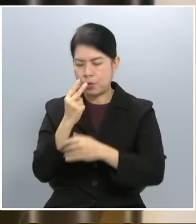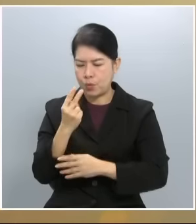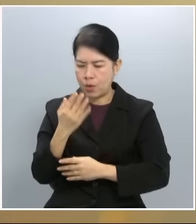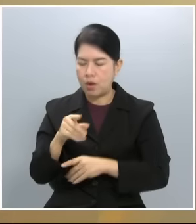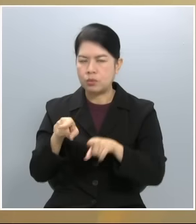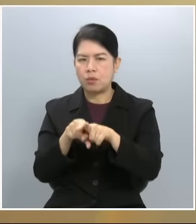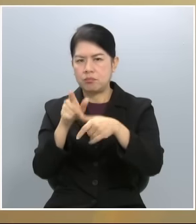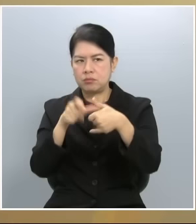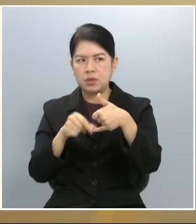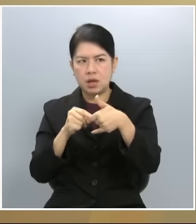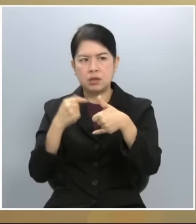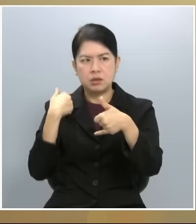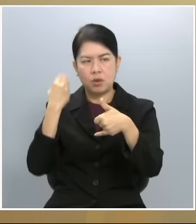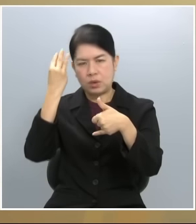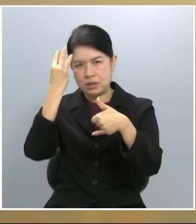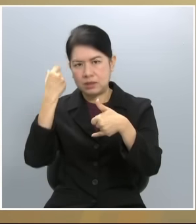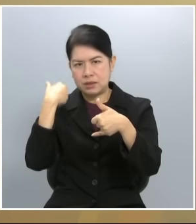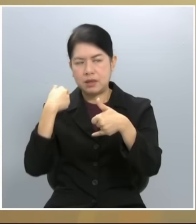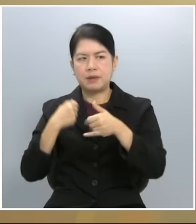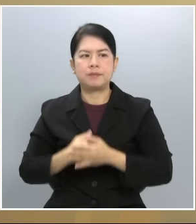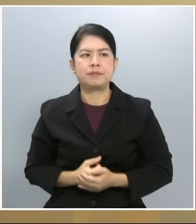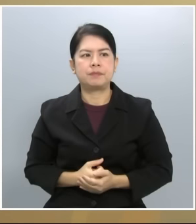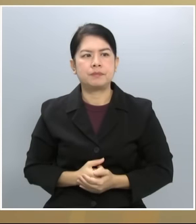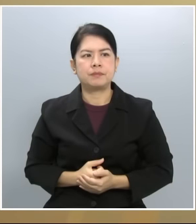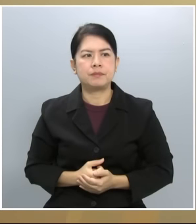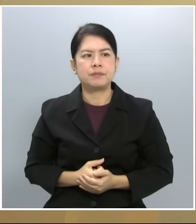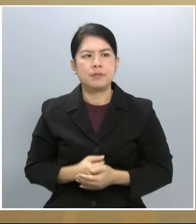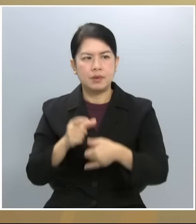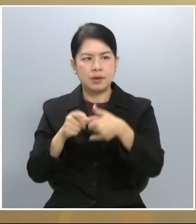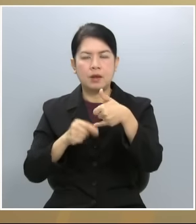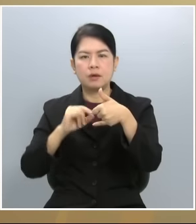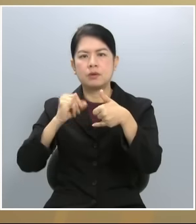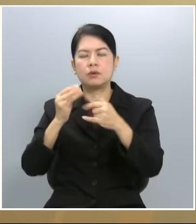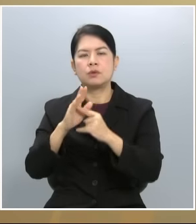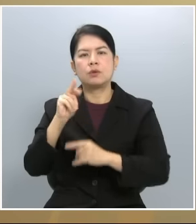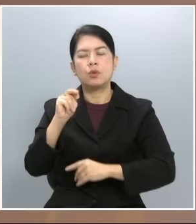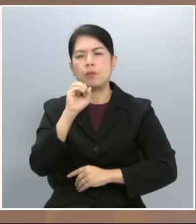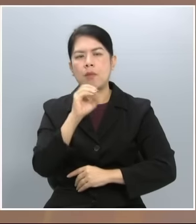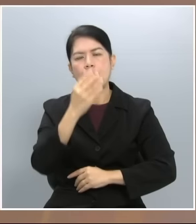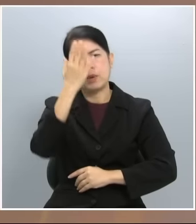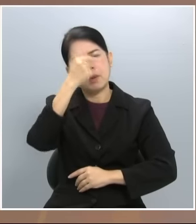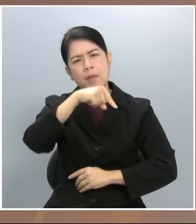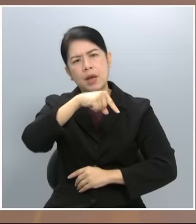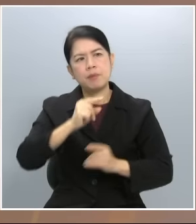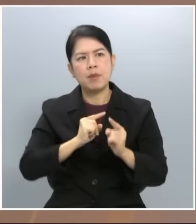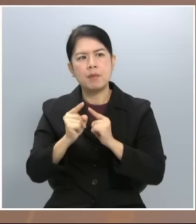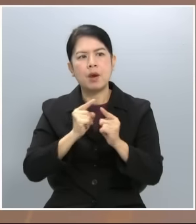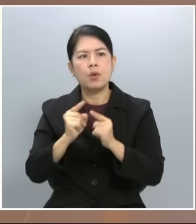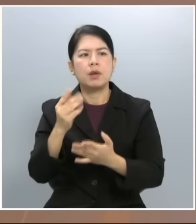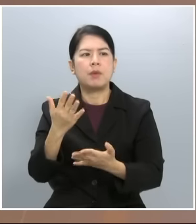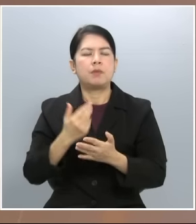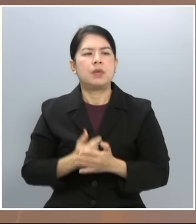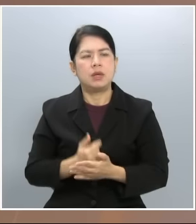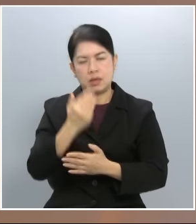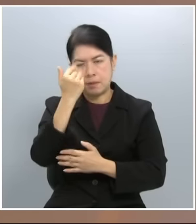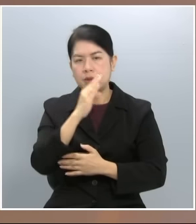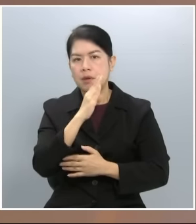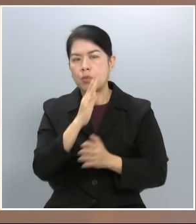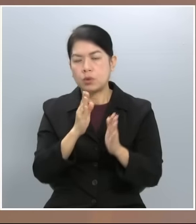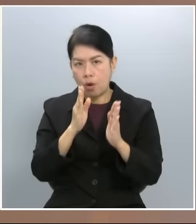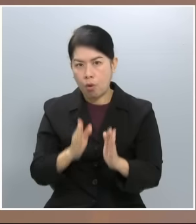ว่าเครียด ทนายบอกด้วยนะคะบอกว่าคุณจูนบอกว่าควรจะมาคุยกันดีๆค่ะมาเจรจาอาจจะมีผู้ใหญ่มาร่วมพูดคุยด้ว